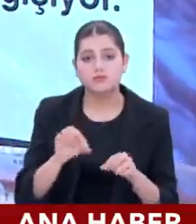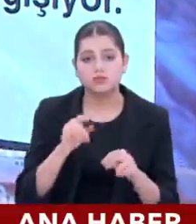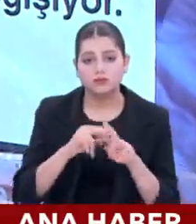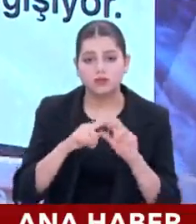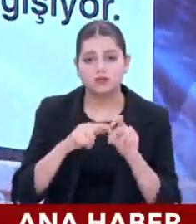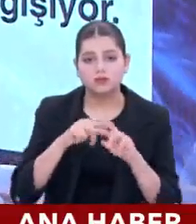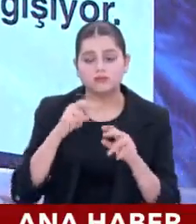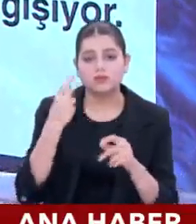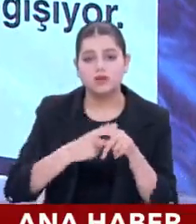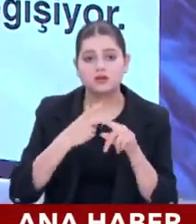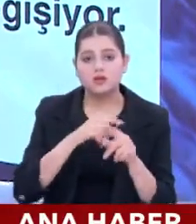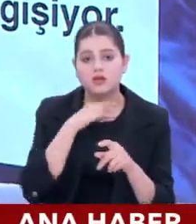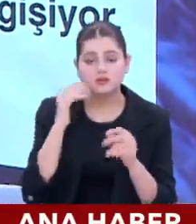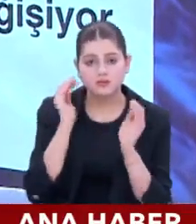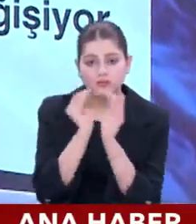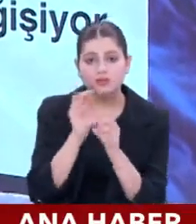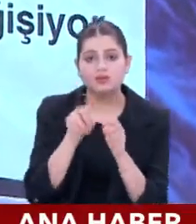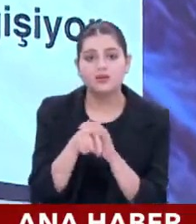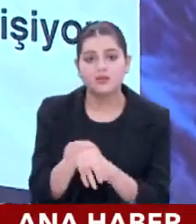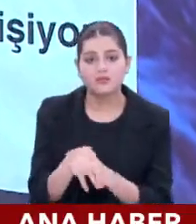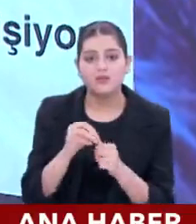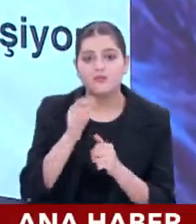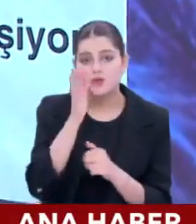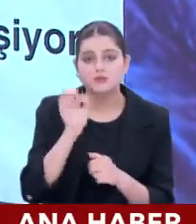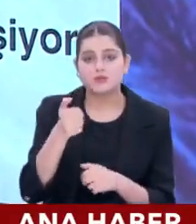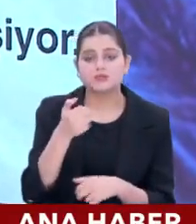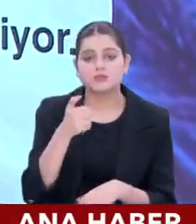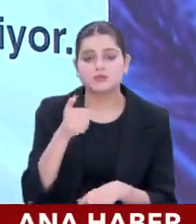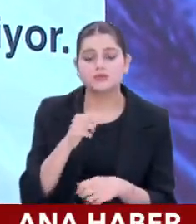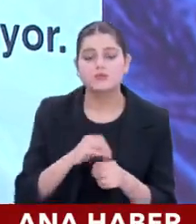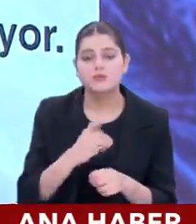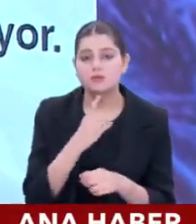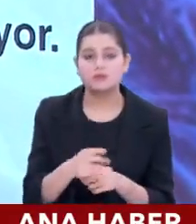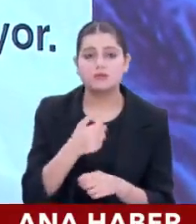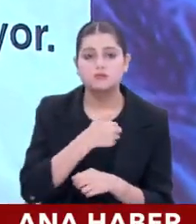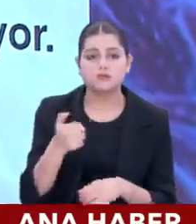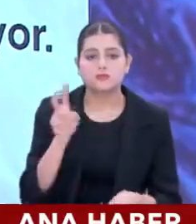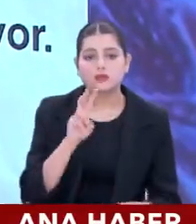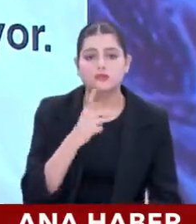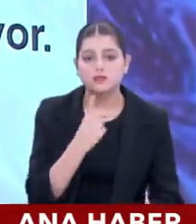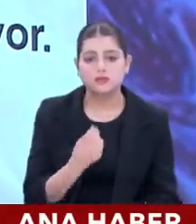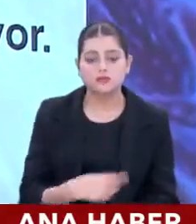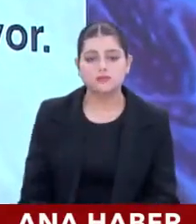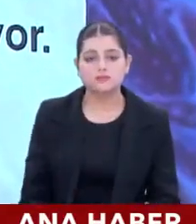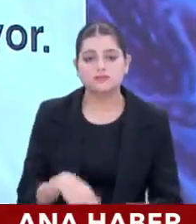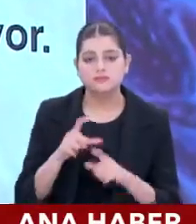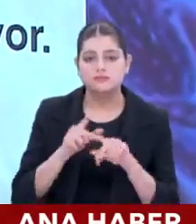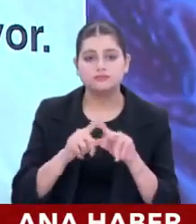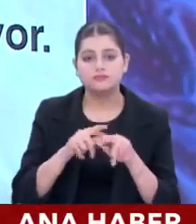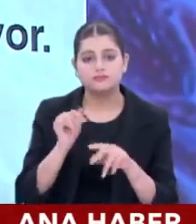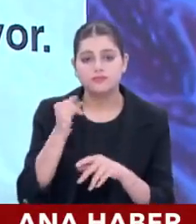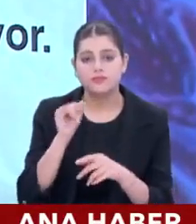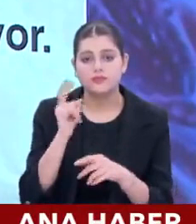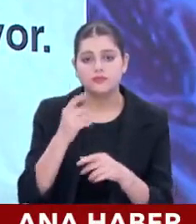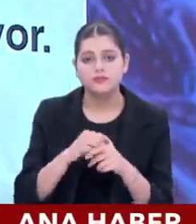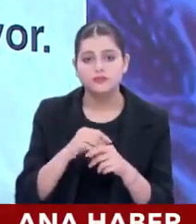kasaplarda kalitesine göre kuzu kıymanın kilosu 560'la 620 lira dana kıymanın kilosu